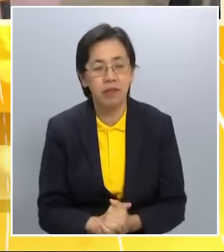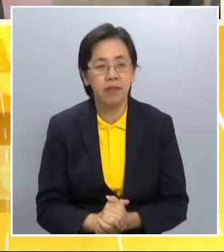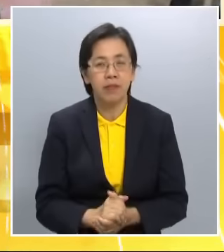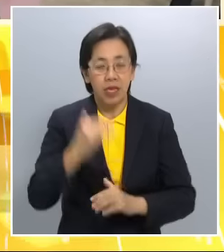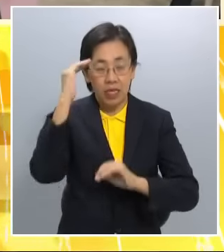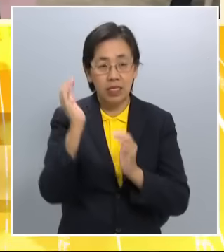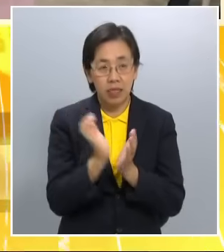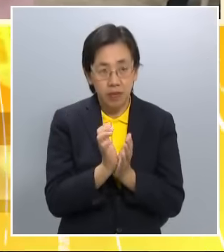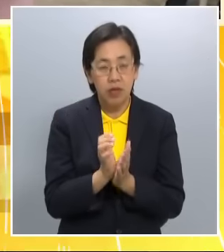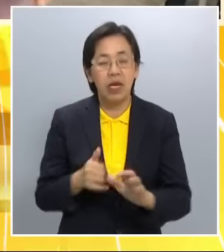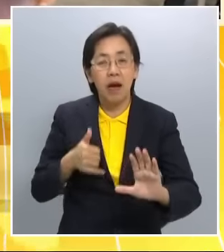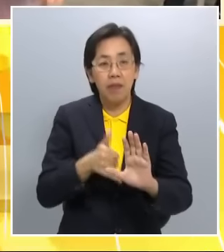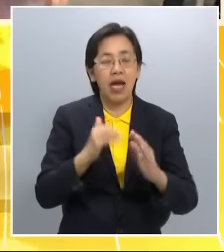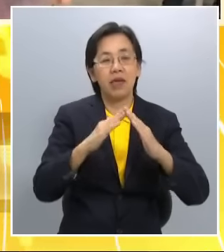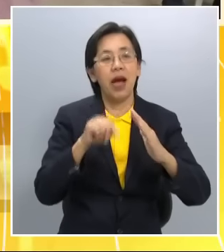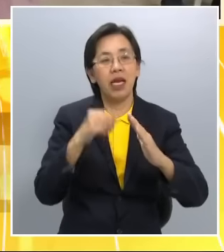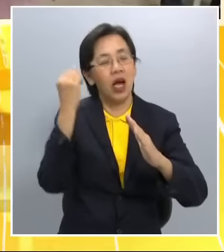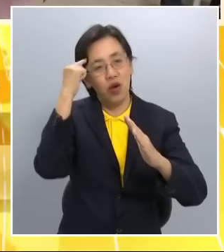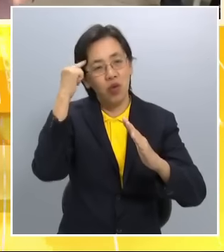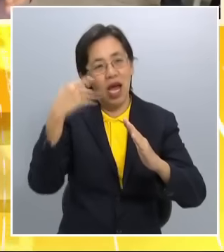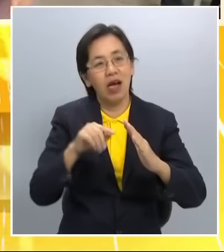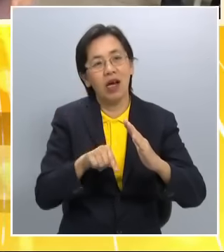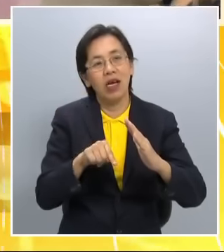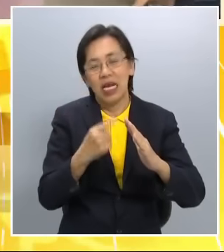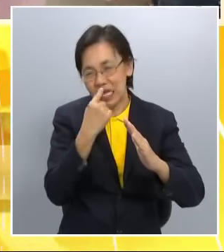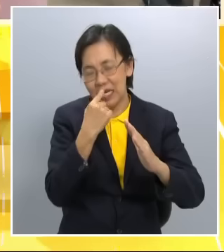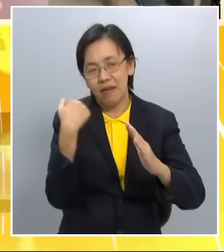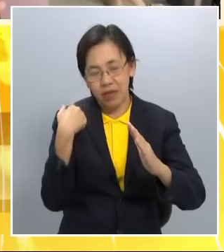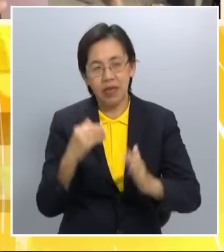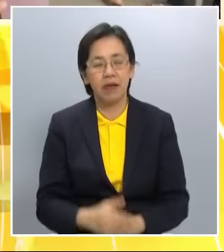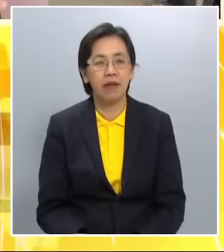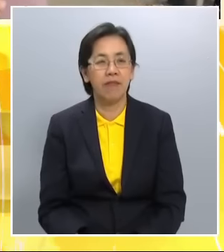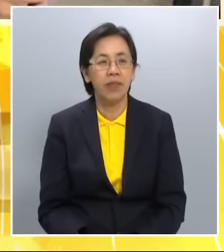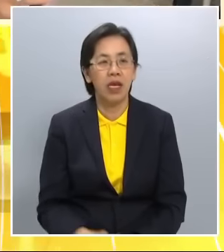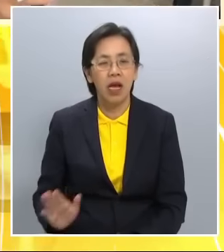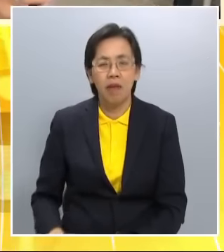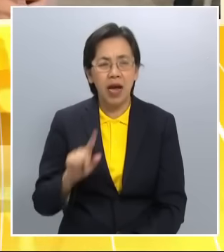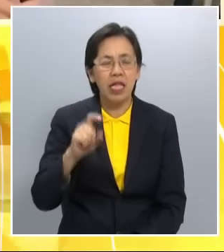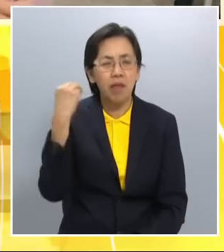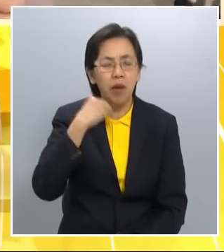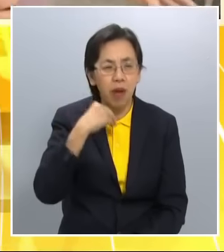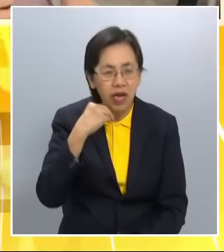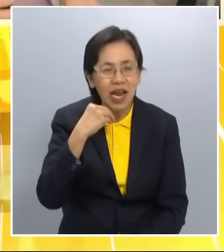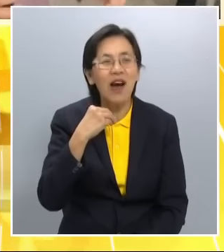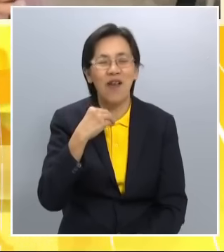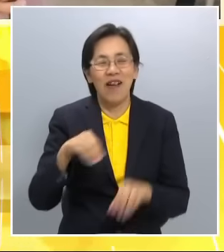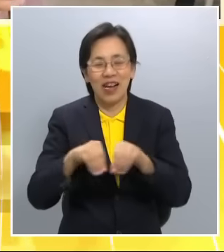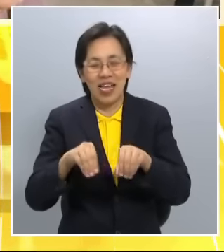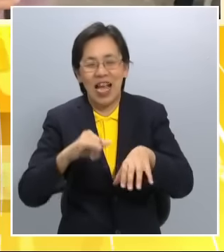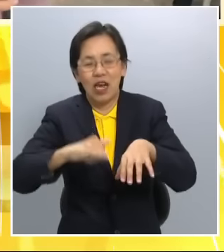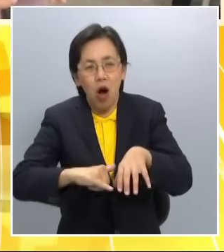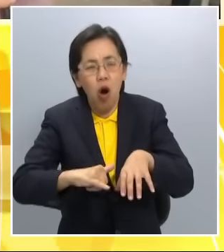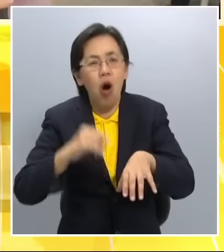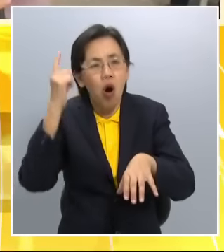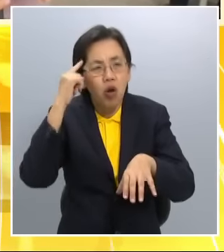มาถึงหน้าประตูเนี่ยเขารู้เลยเพราะว่ามีกลิ่นบ้านเขาเนี่ยหมามันตายบ่อยตายทีก็เอาไว้ข้างรั้วฮะมันก็เลยมีกลิ่นเราก็เล